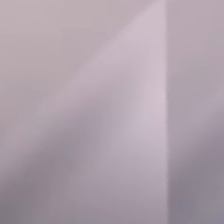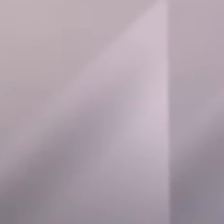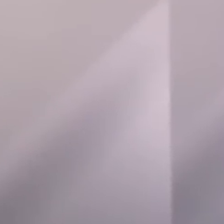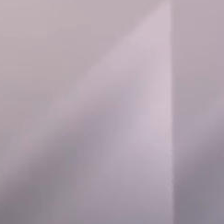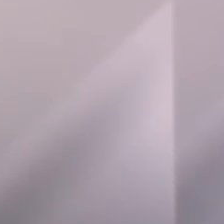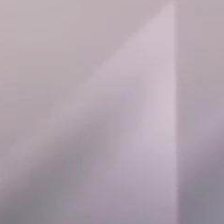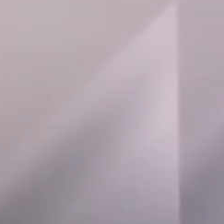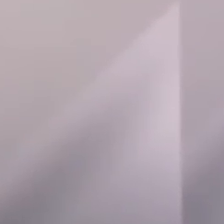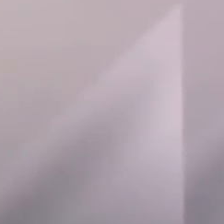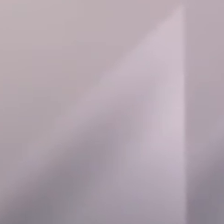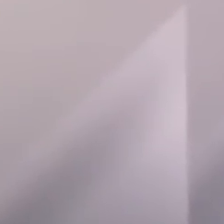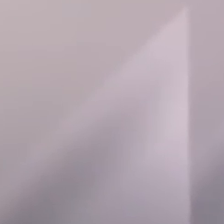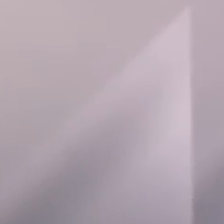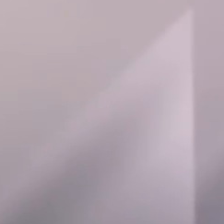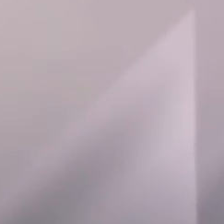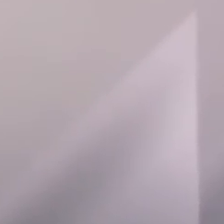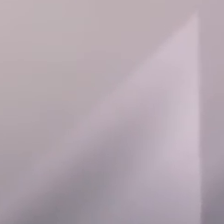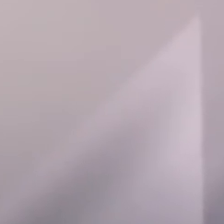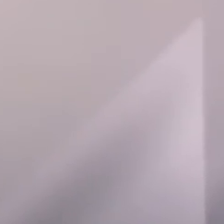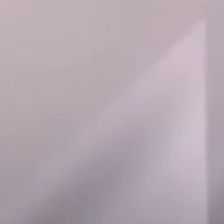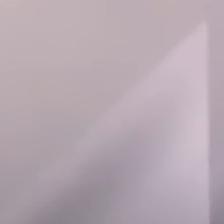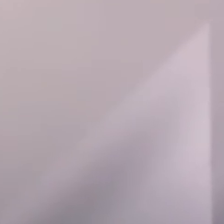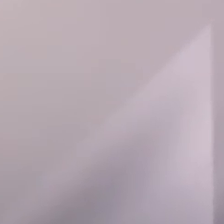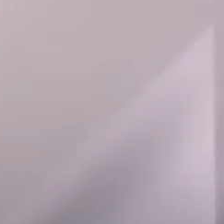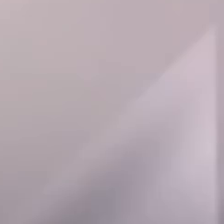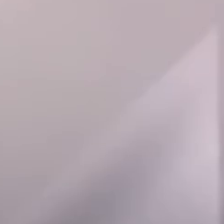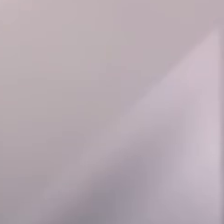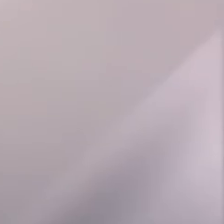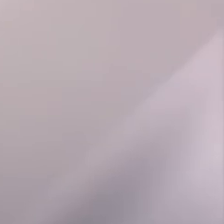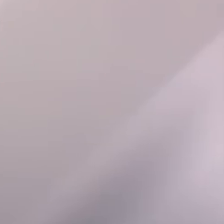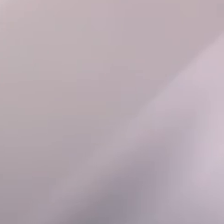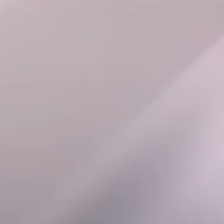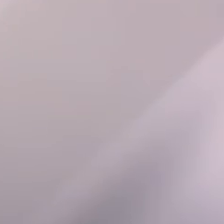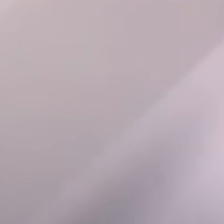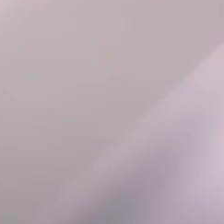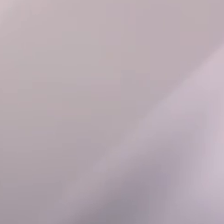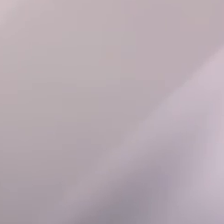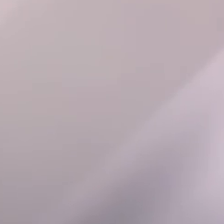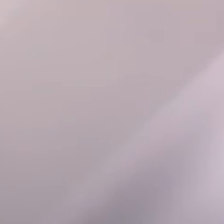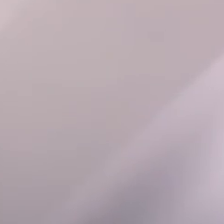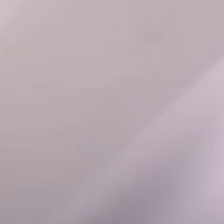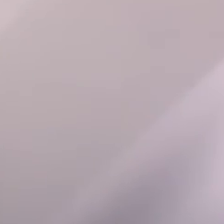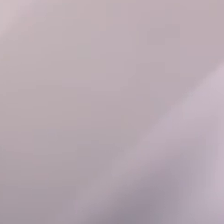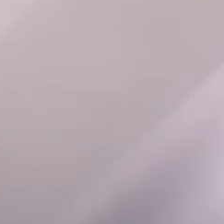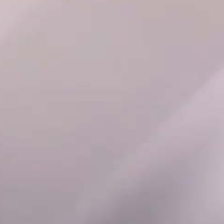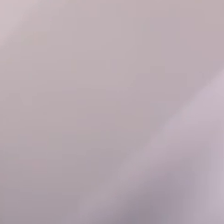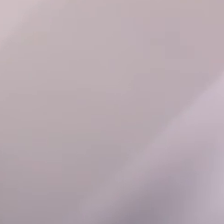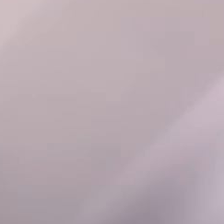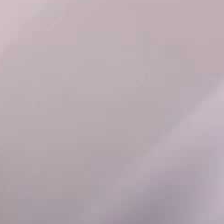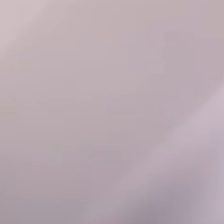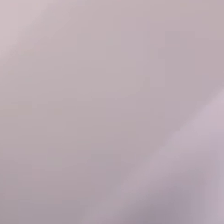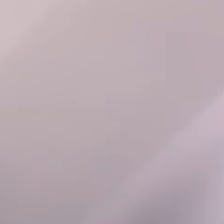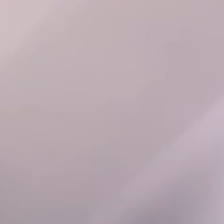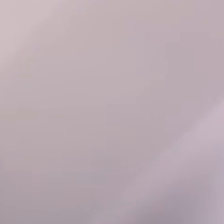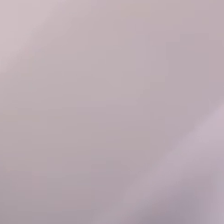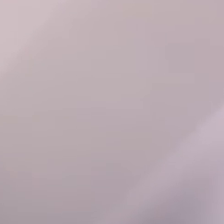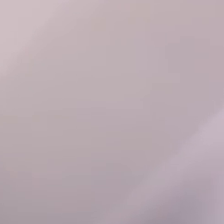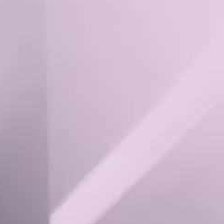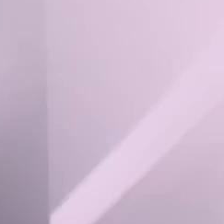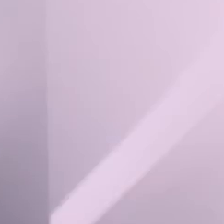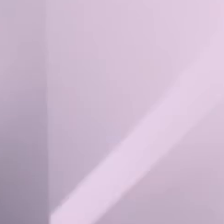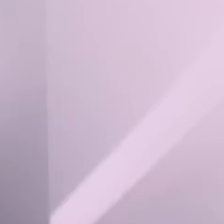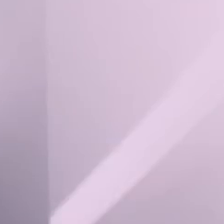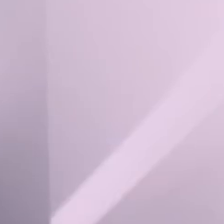Inungkat ng gobernador ng Bulacan ang sirang gate ng Bustos Dam sa gitna ng papatuloy na pagbaha sa kanilang